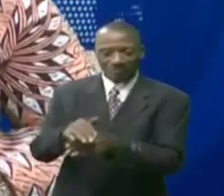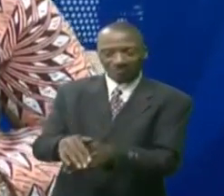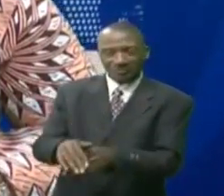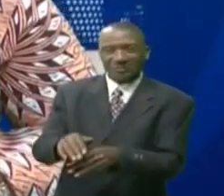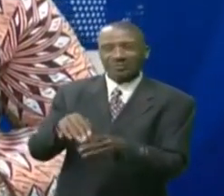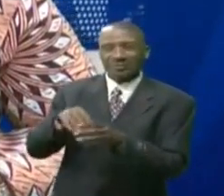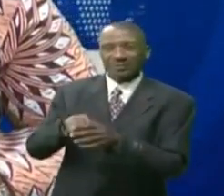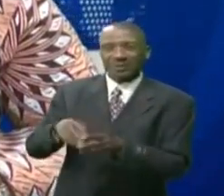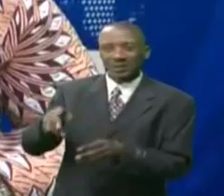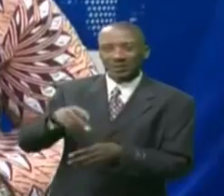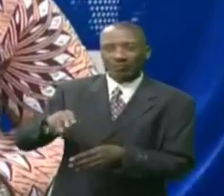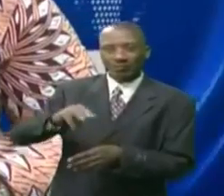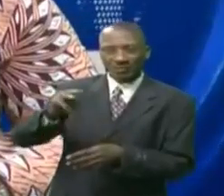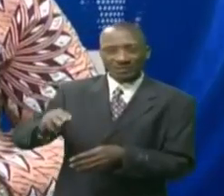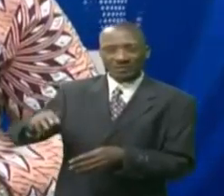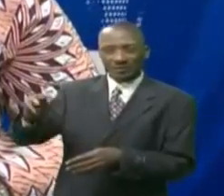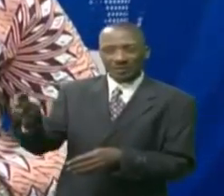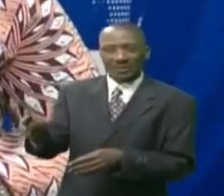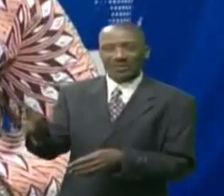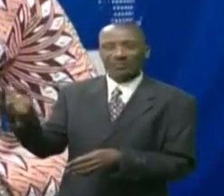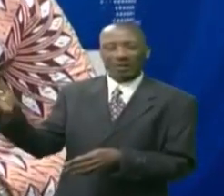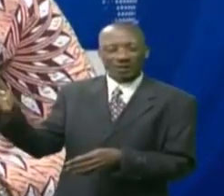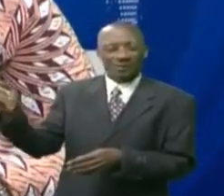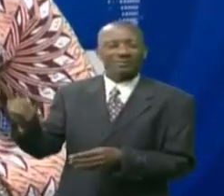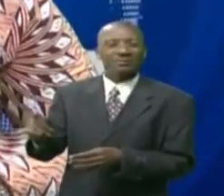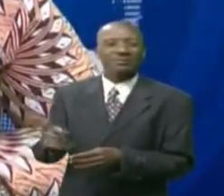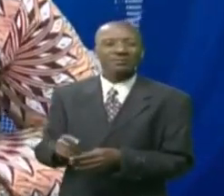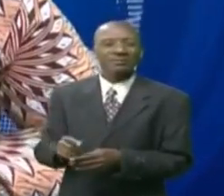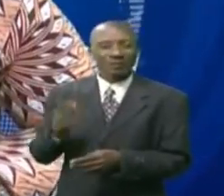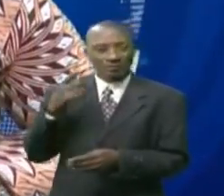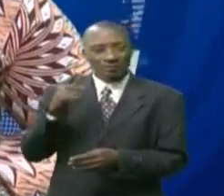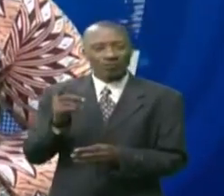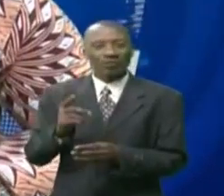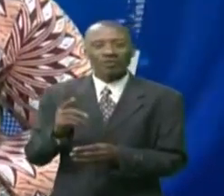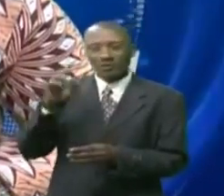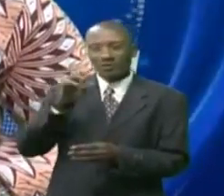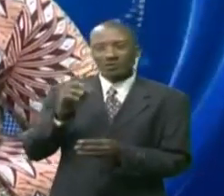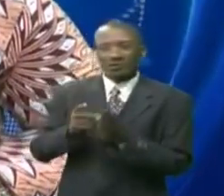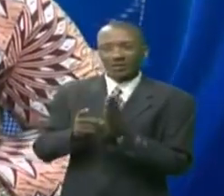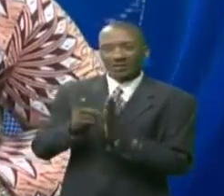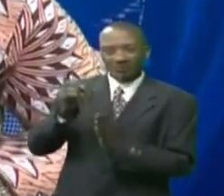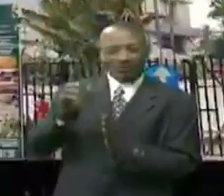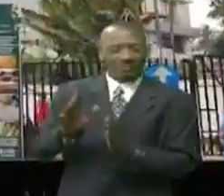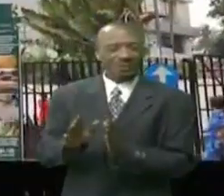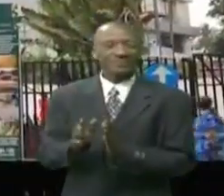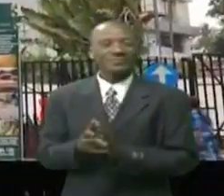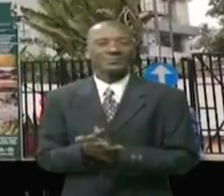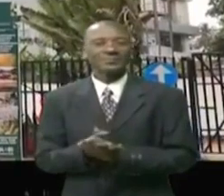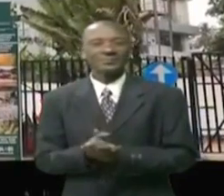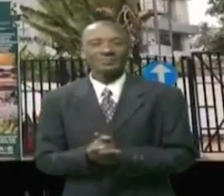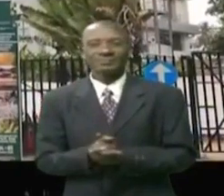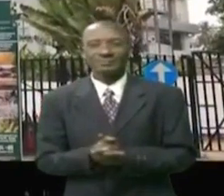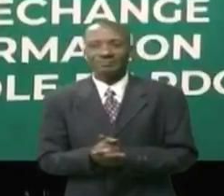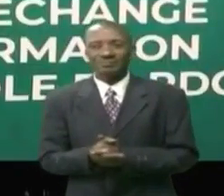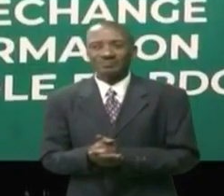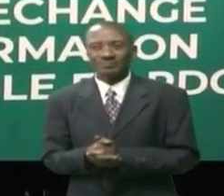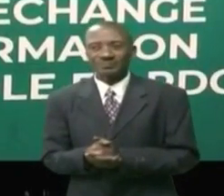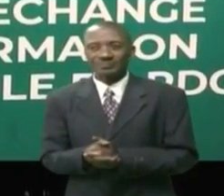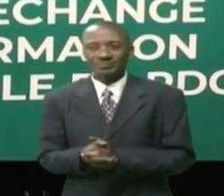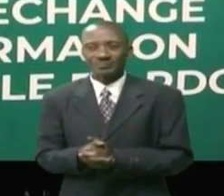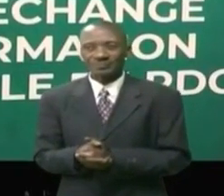sens du programme d'urgence intégrée de développement communautaire. Edith Chala et Guilain Mukunga. Parallèlement au